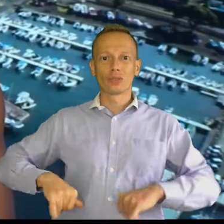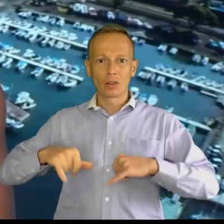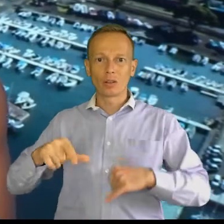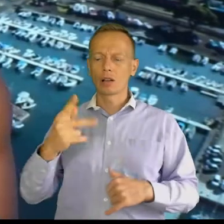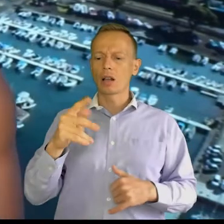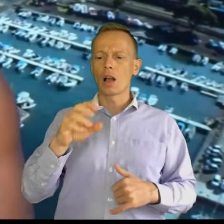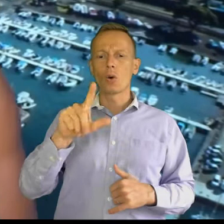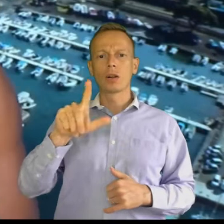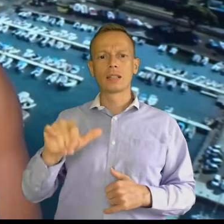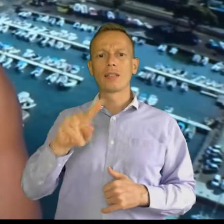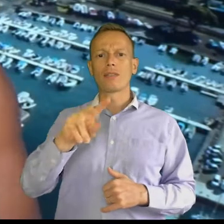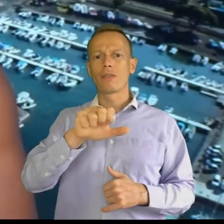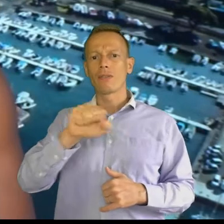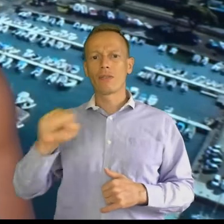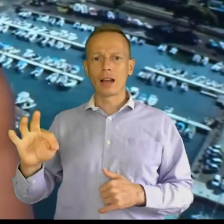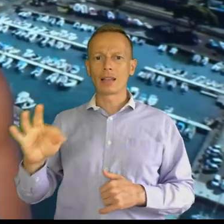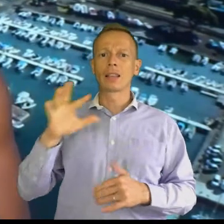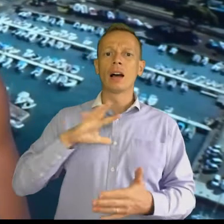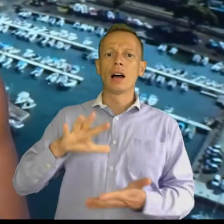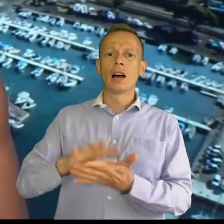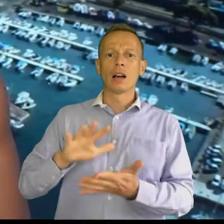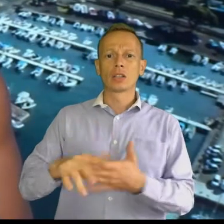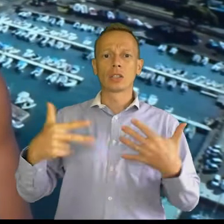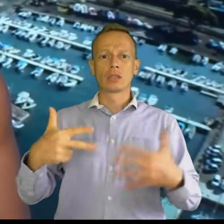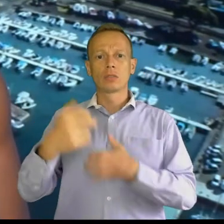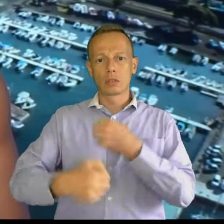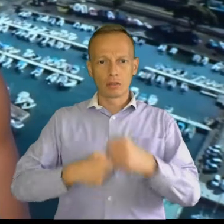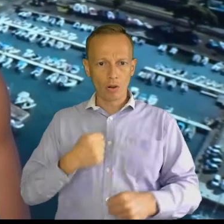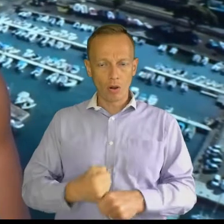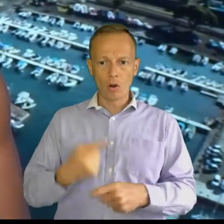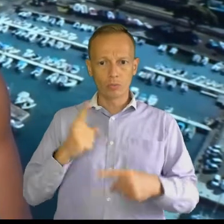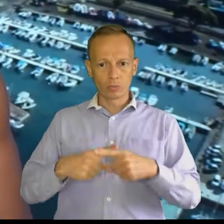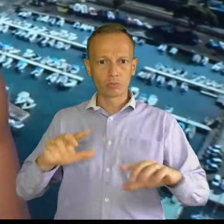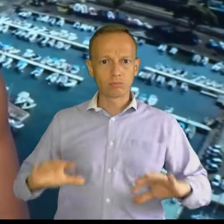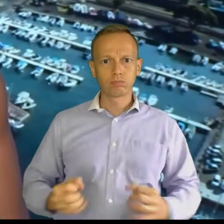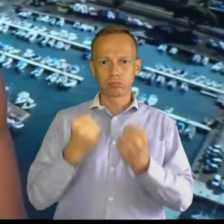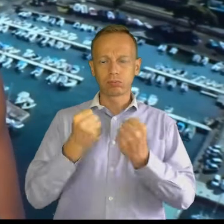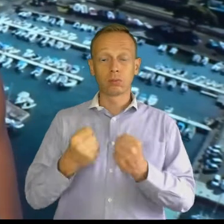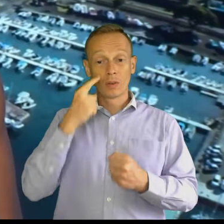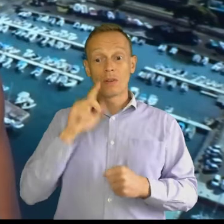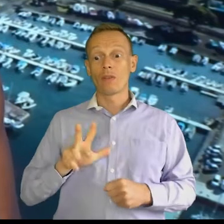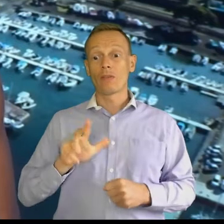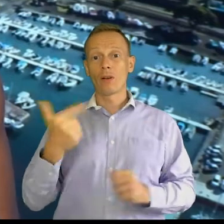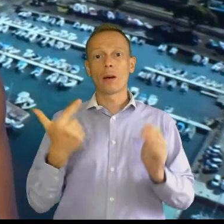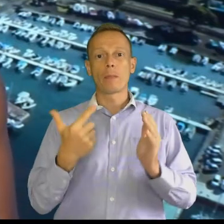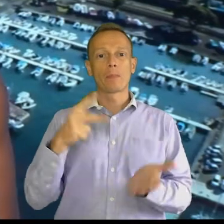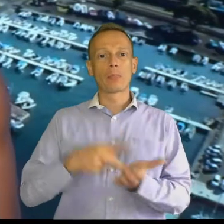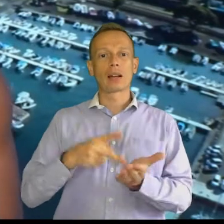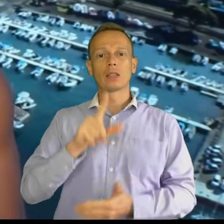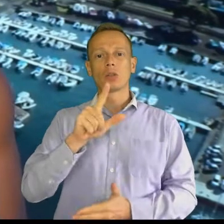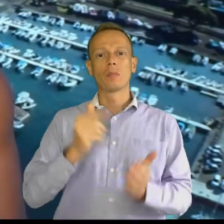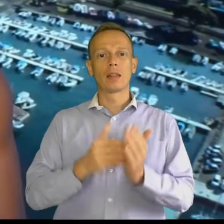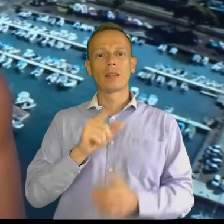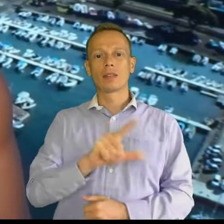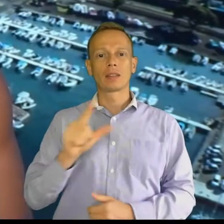surfe, 18 ans et un talent fou. Kaoli Vast est sans doute le futur grand de demain. En perspective, bien sûr, l'épreuve de surf